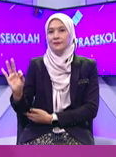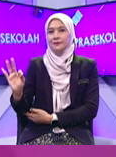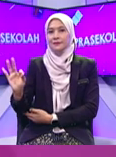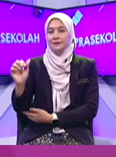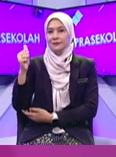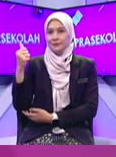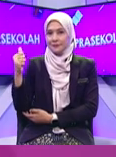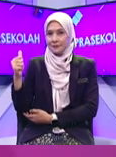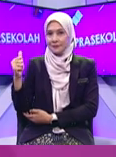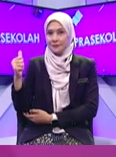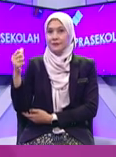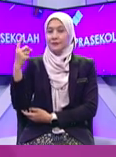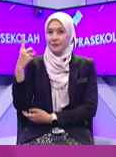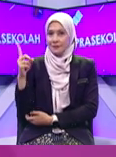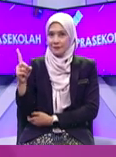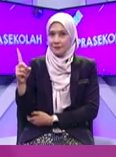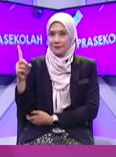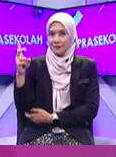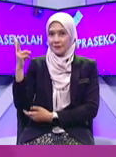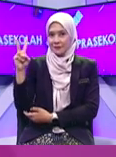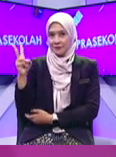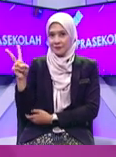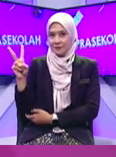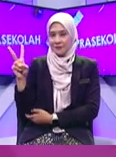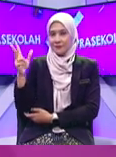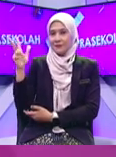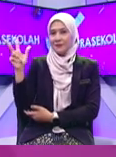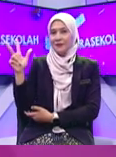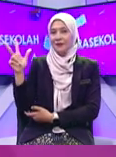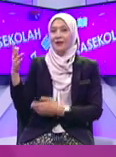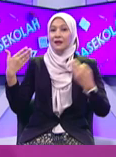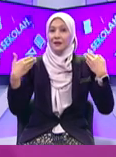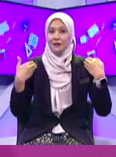10 11 12 13